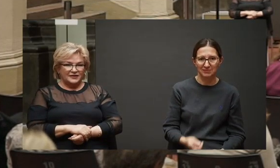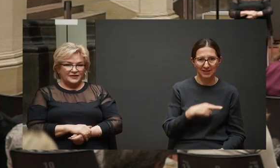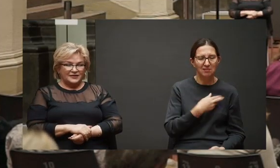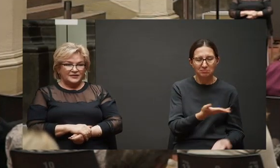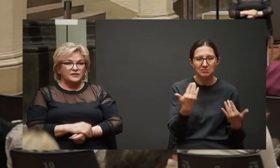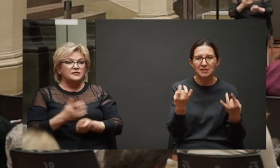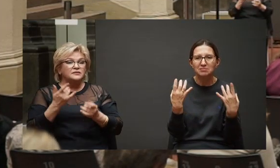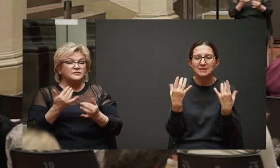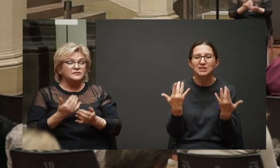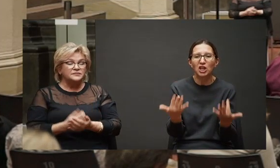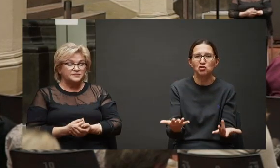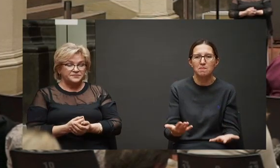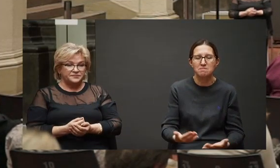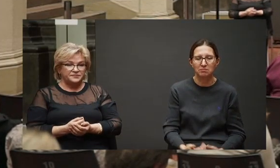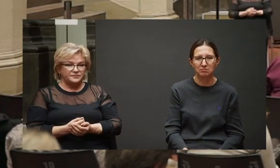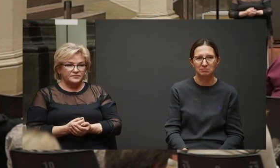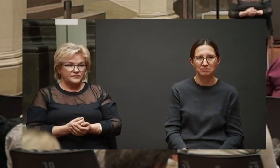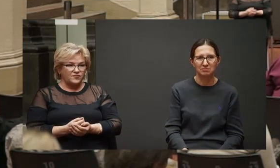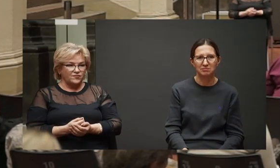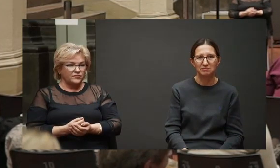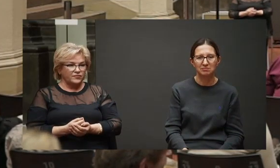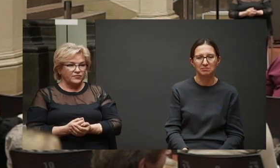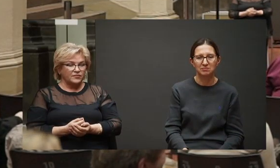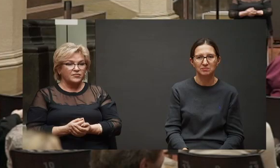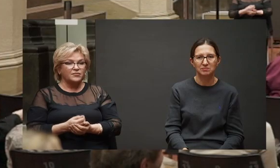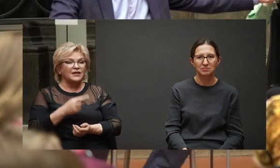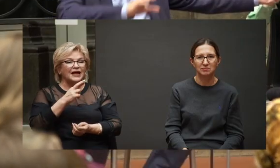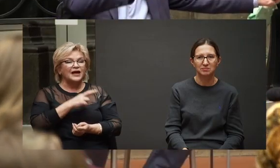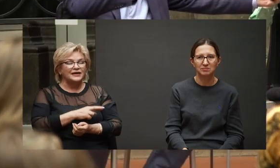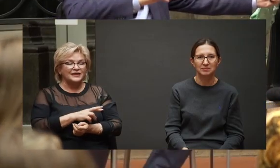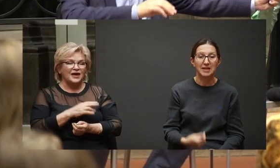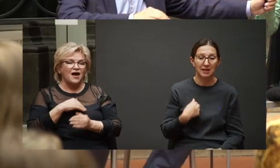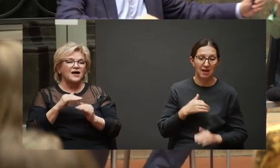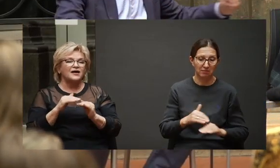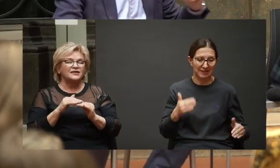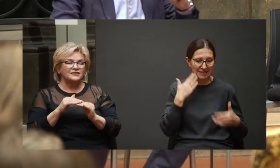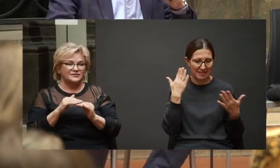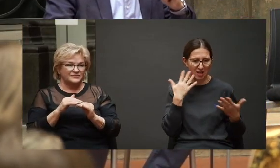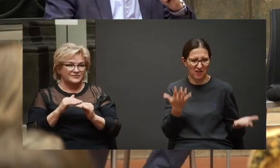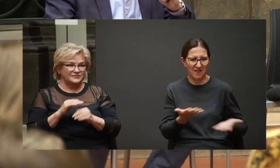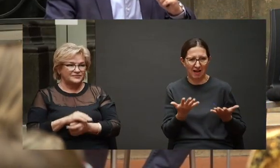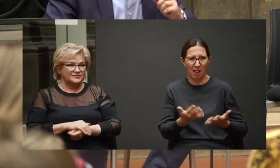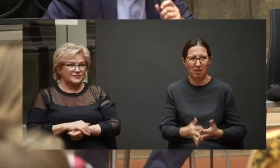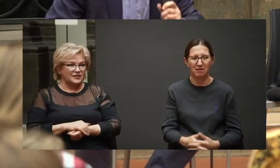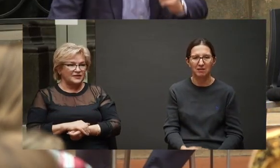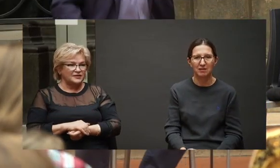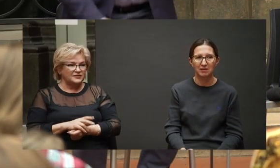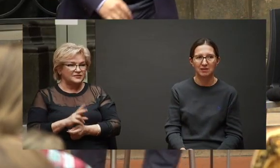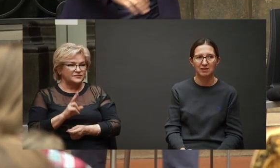Колитесь, зачем? Не, ну я-то детей развлекала.